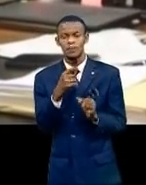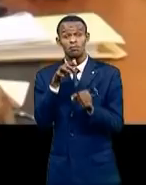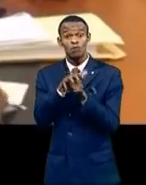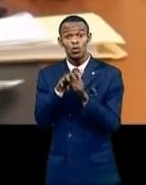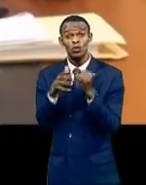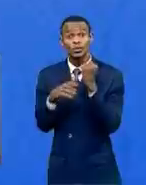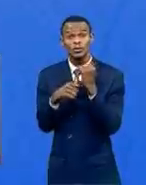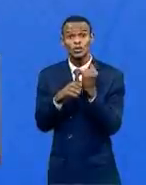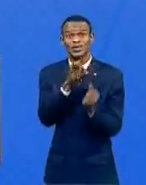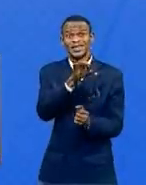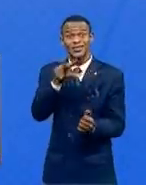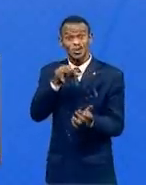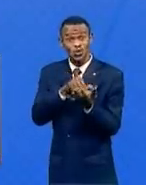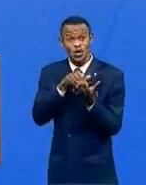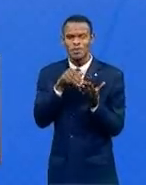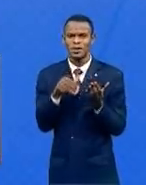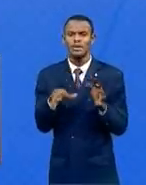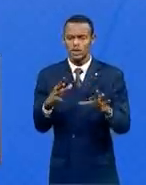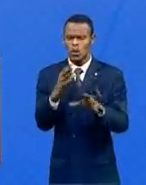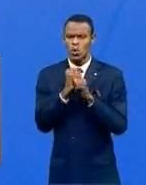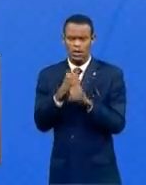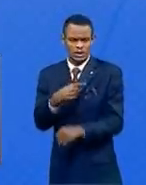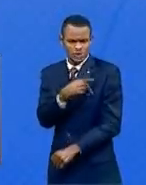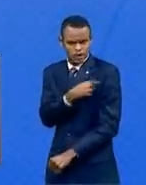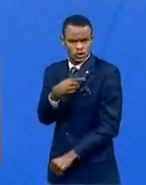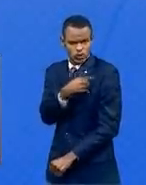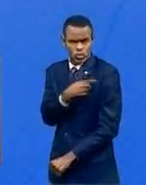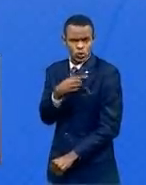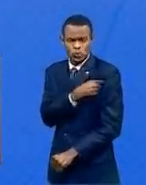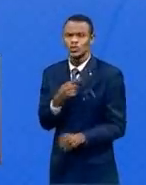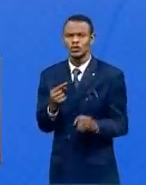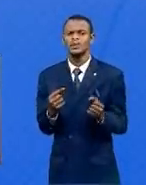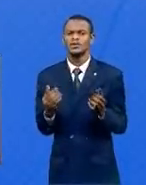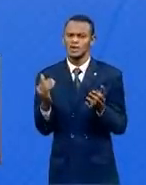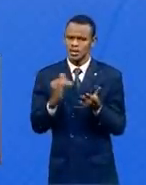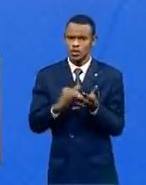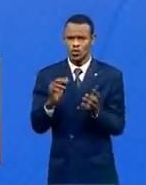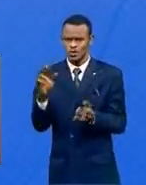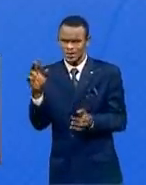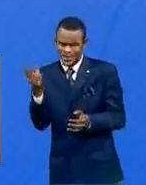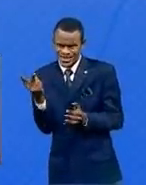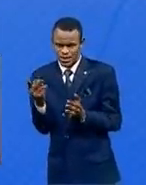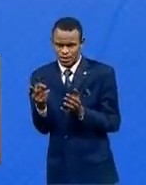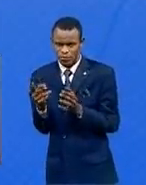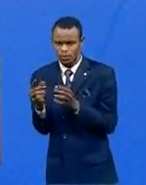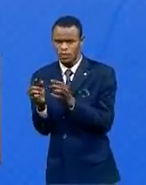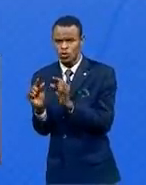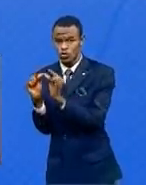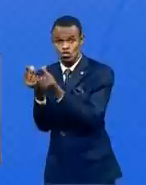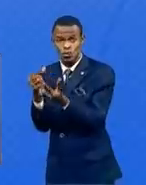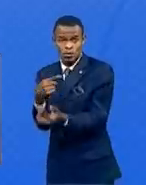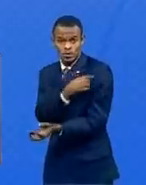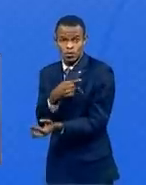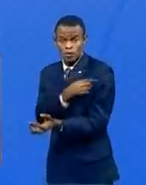de vaccin. Et la vague de l'admission de la deuxième dose est en cours. Il a aussi annoncé pour le mois en